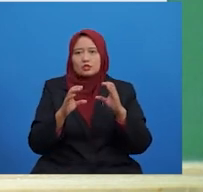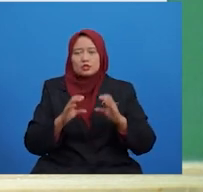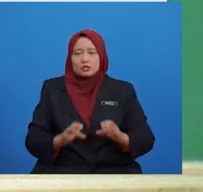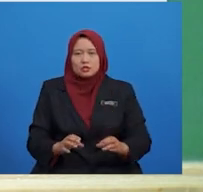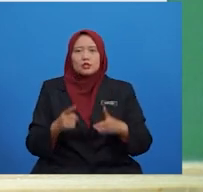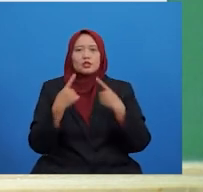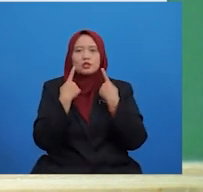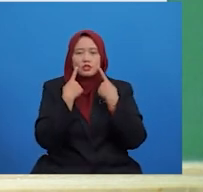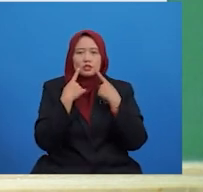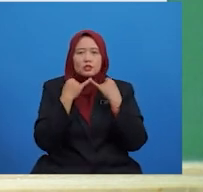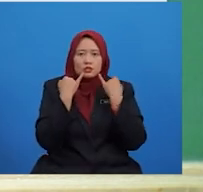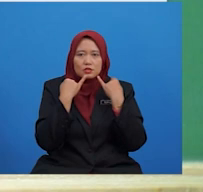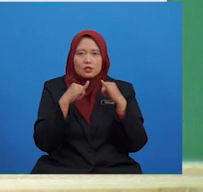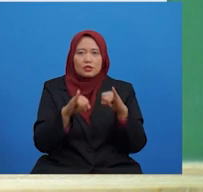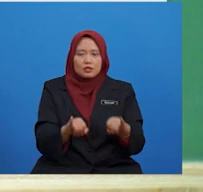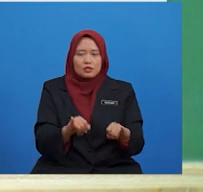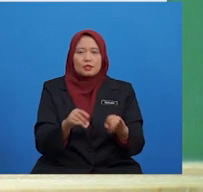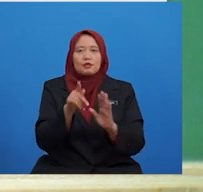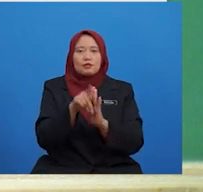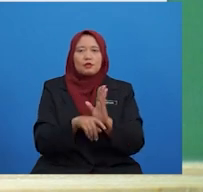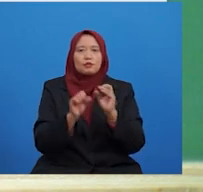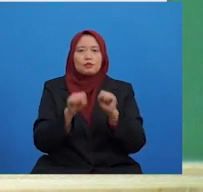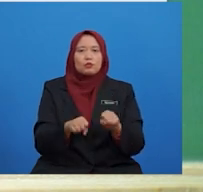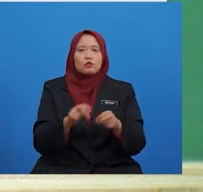ubah jenis Boolean.